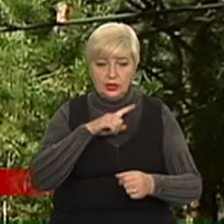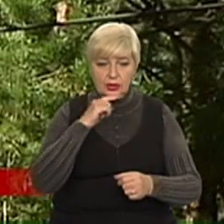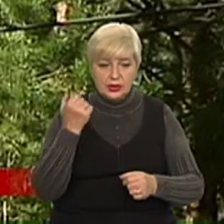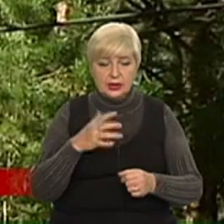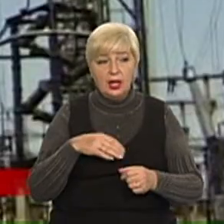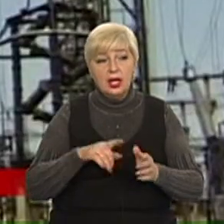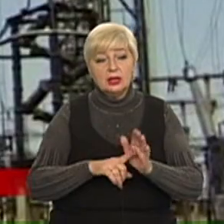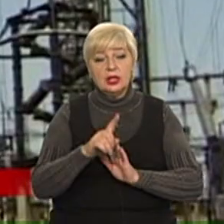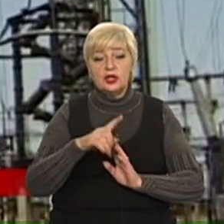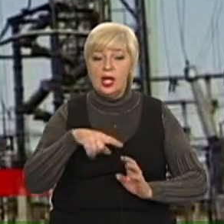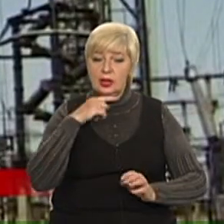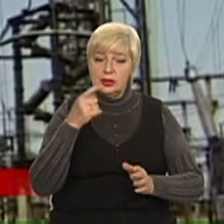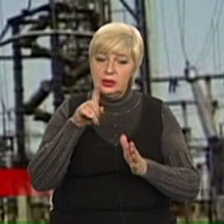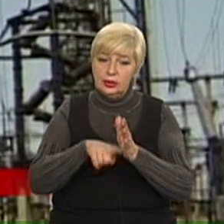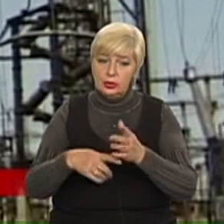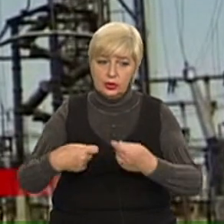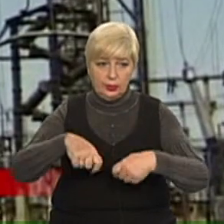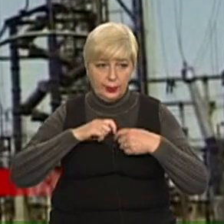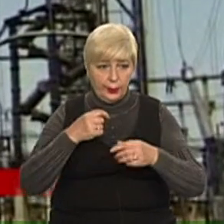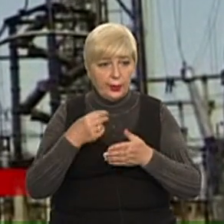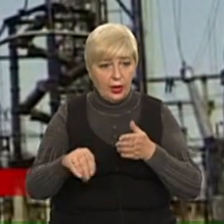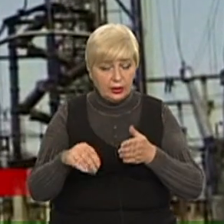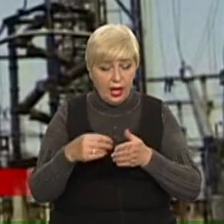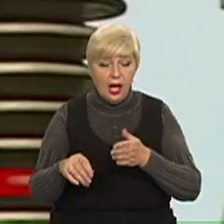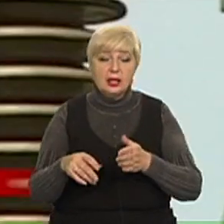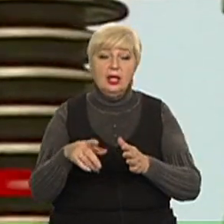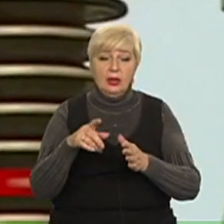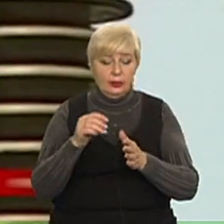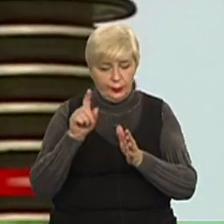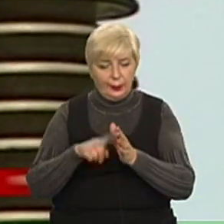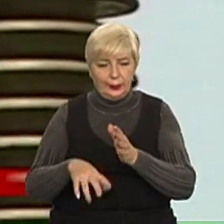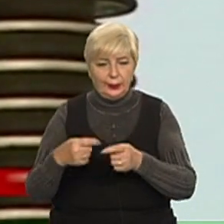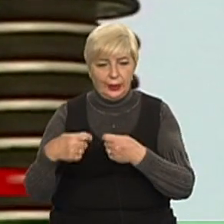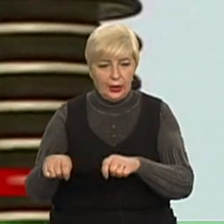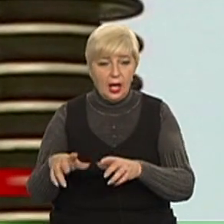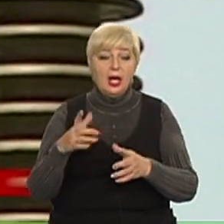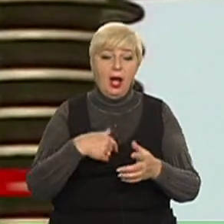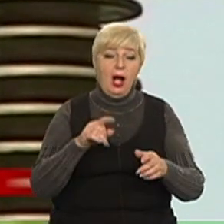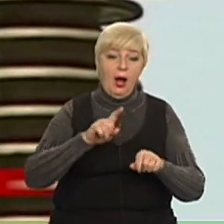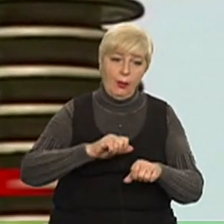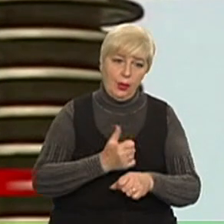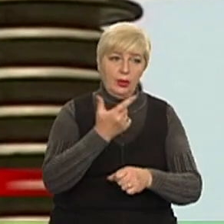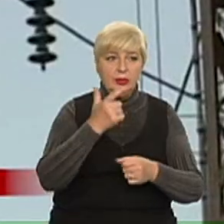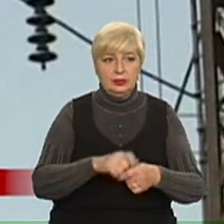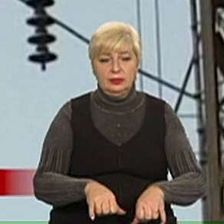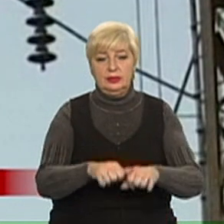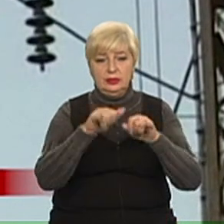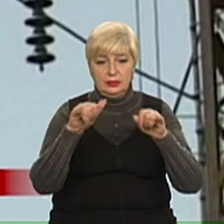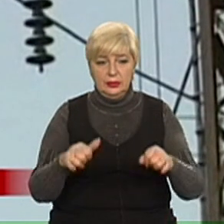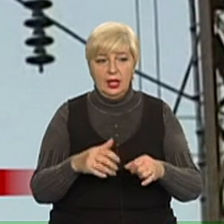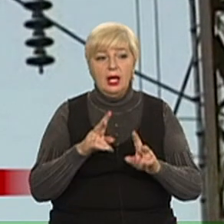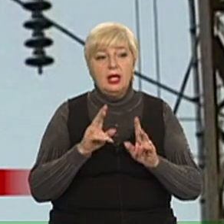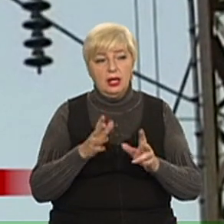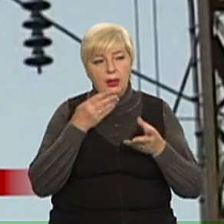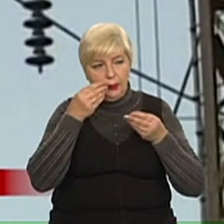галузь неконкурентною, та знищить нашу генерацію. А потім значно підвищить ціни та знову використає енергетичне